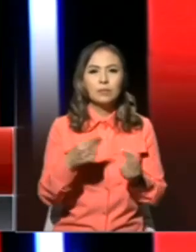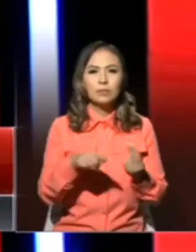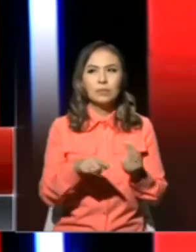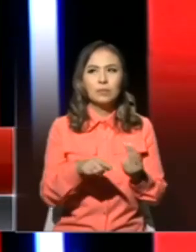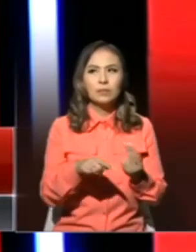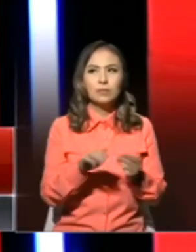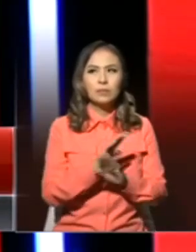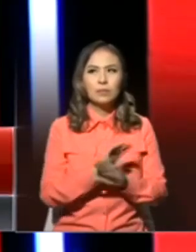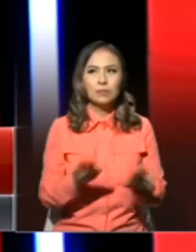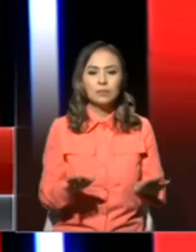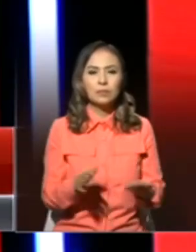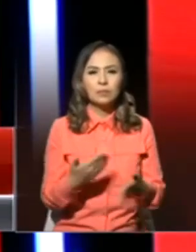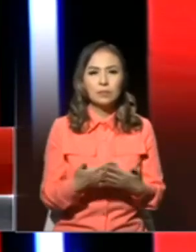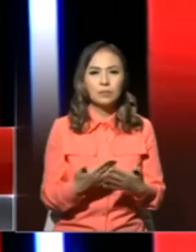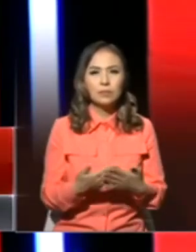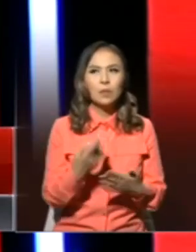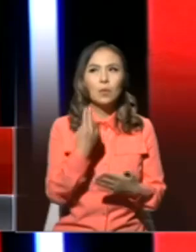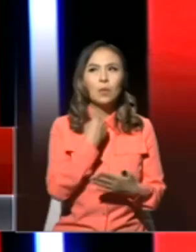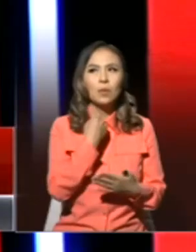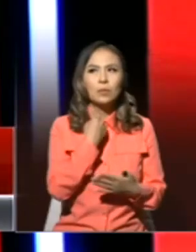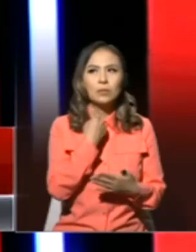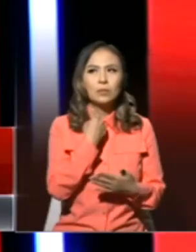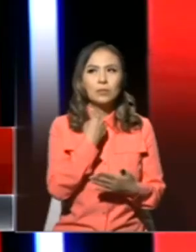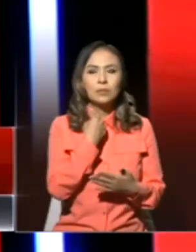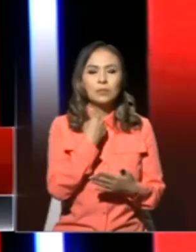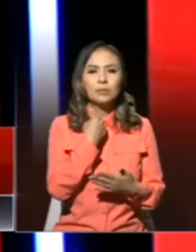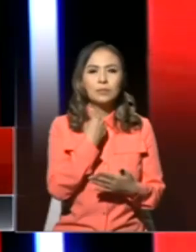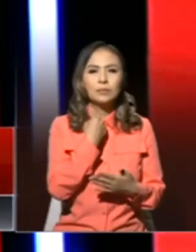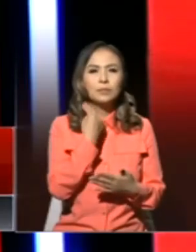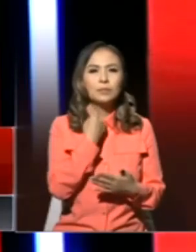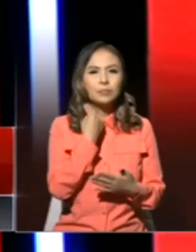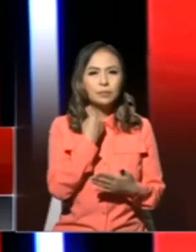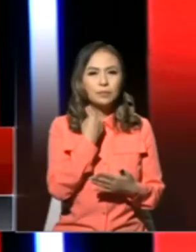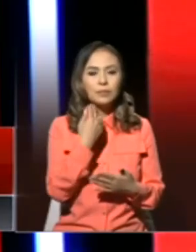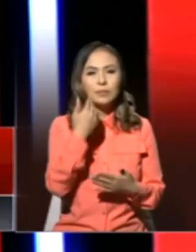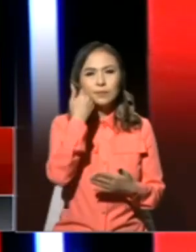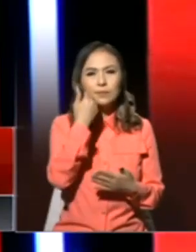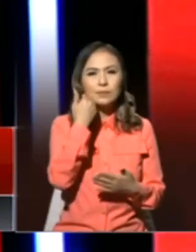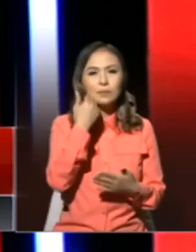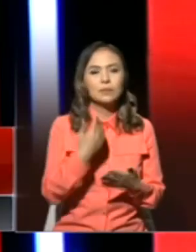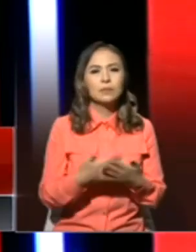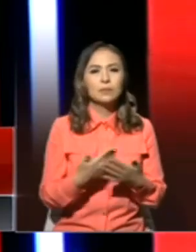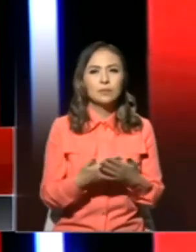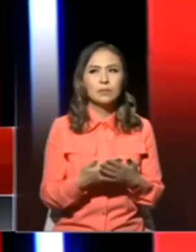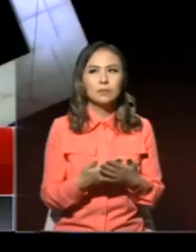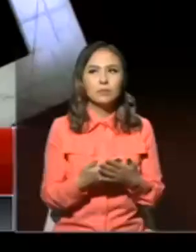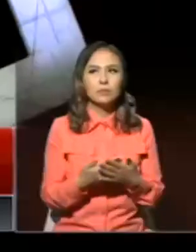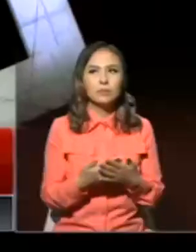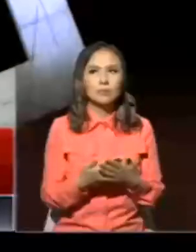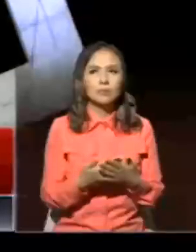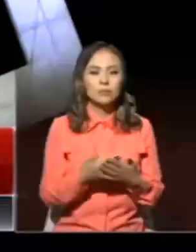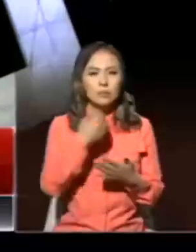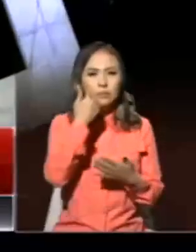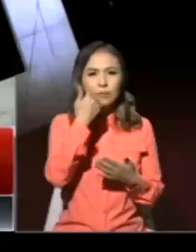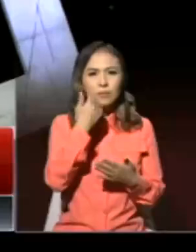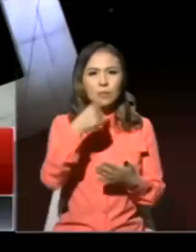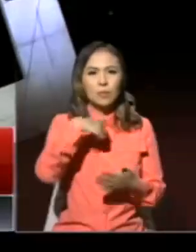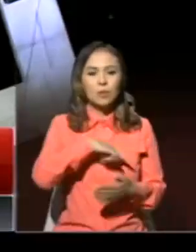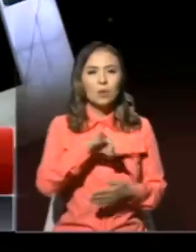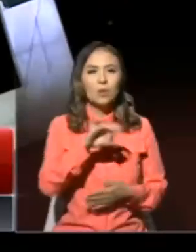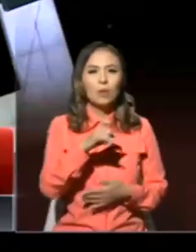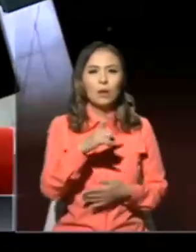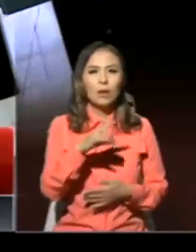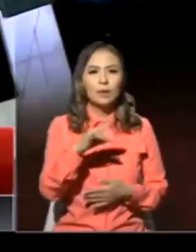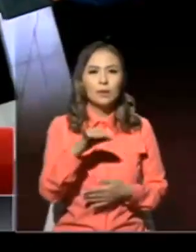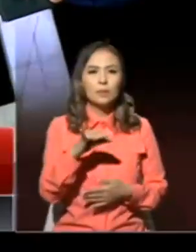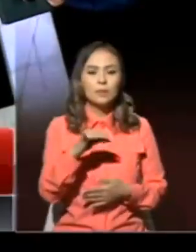кесірінен жұмсамайтын шығар енді ол. Қарыз. Қарыз ғой. Қарыз, ұят. Мысалға енді сіз жаңа айттыңыз, ұят дейсіз, рухани принцип жоқ дедіңіз ғой. Қайдағы